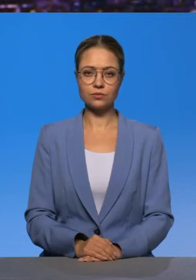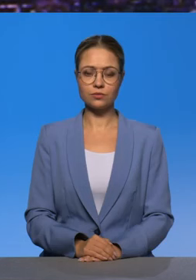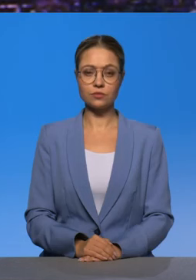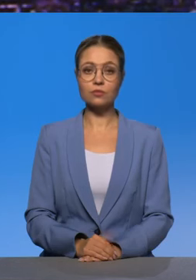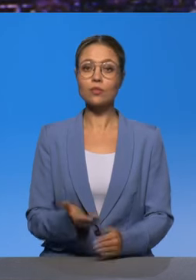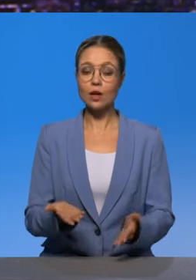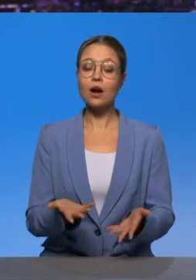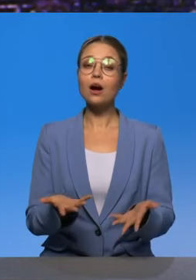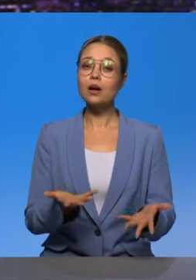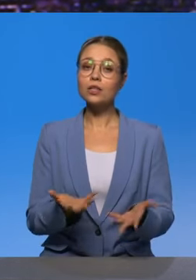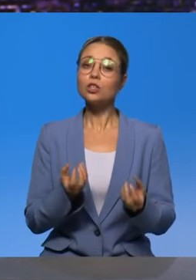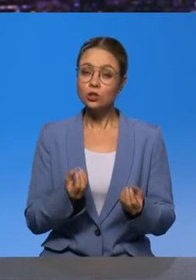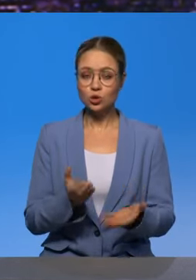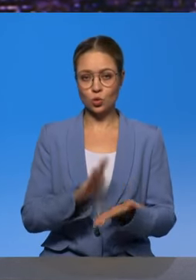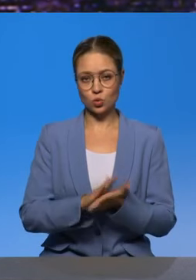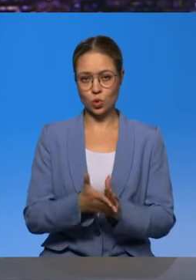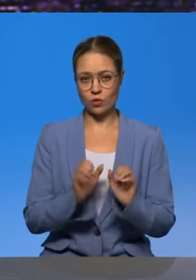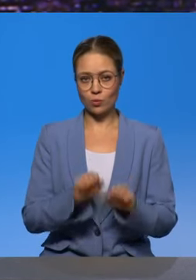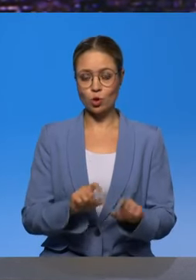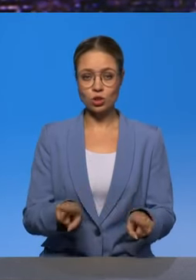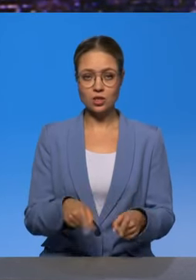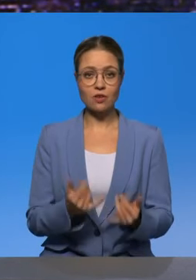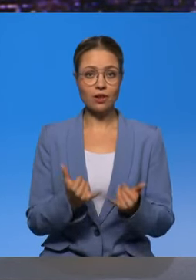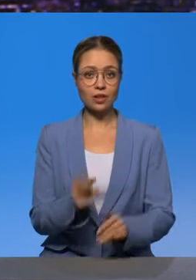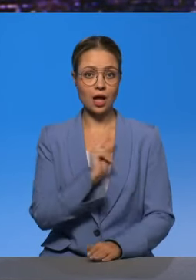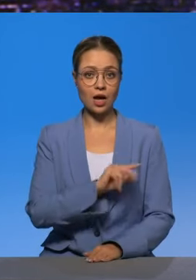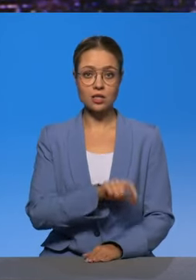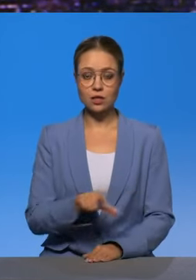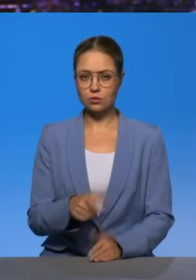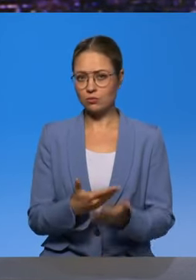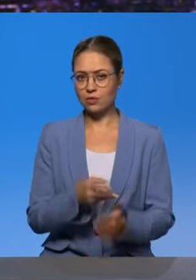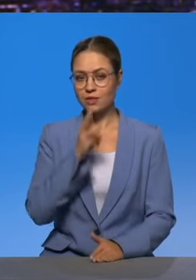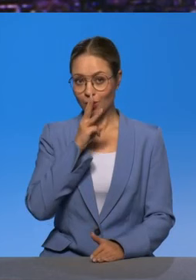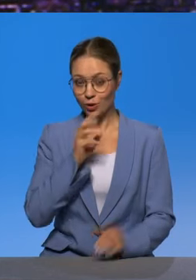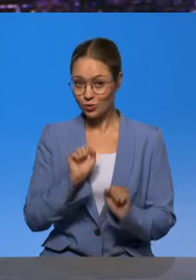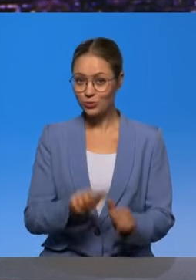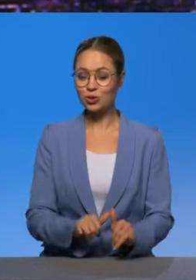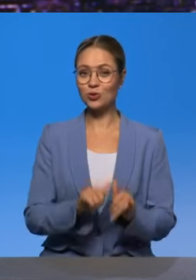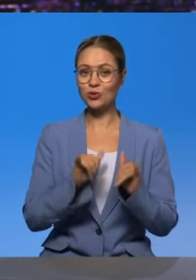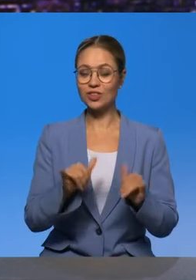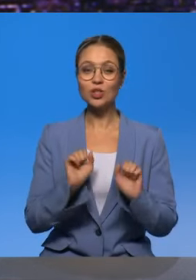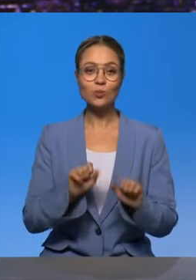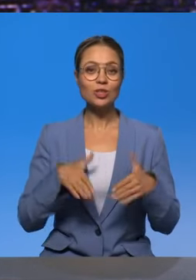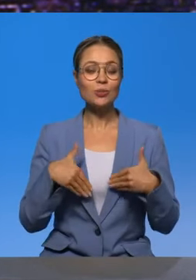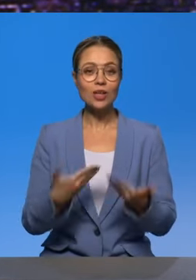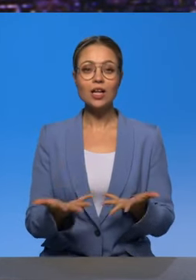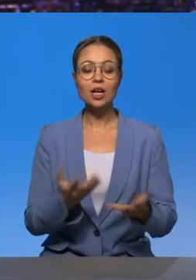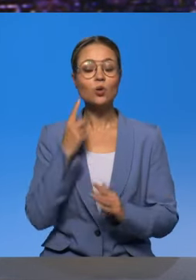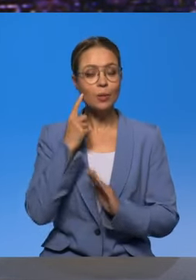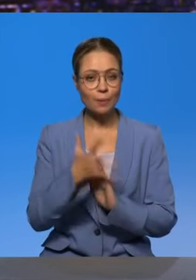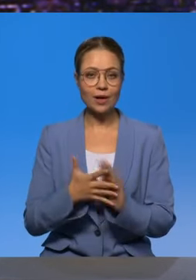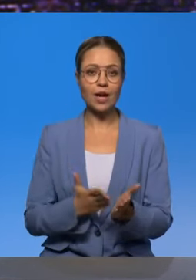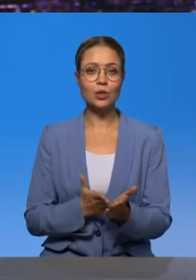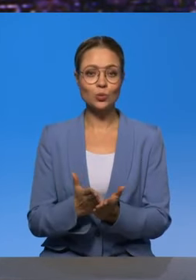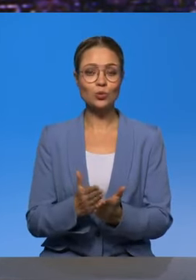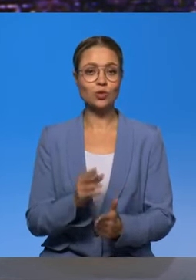Какие условия еще можно создавать для сотрудников? Ну, можно увеличивать зарплату, можно предлагать им какой-то понятный путь развития их